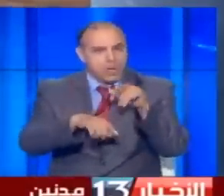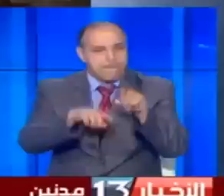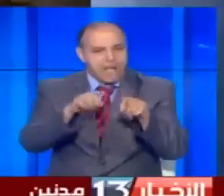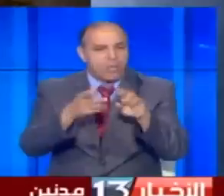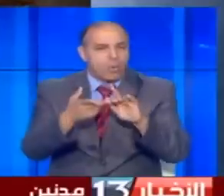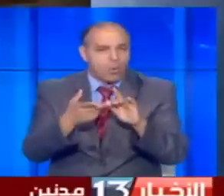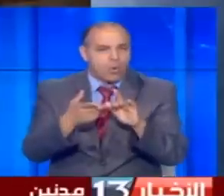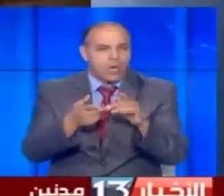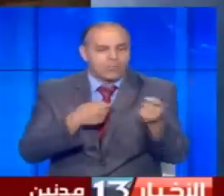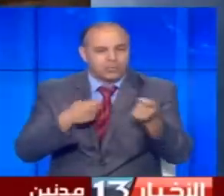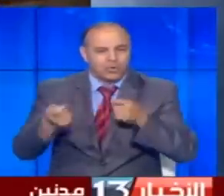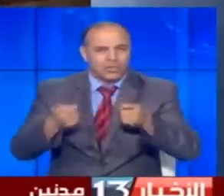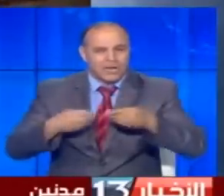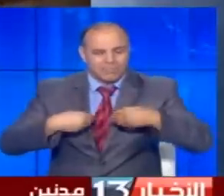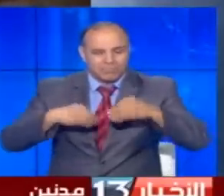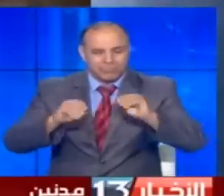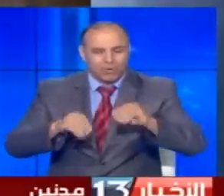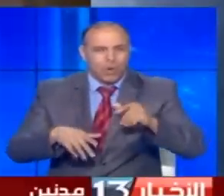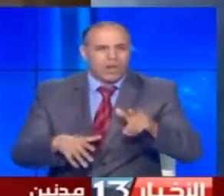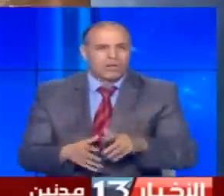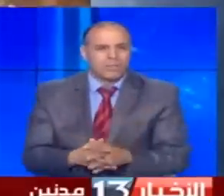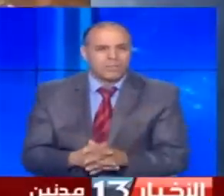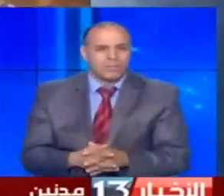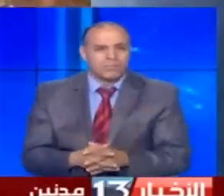تجار الملابس المستعمله